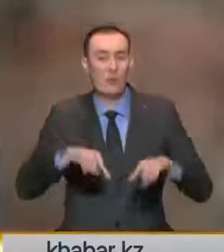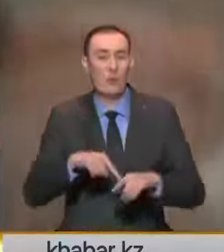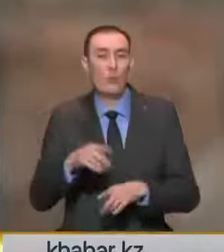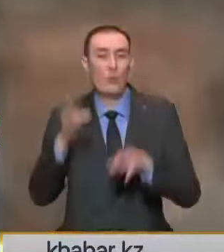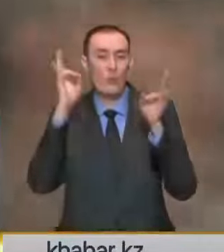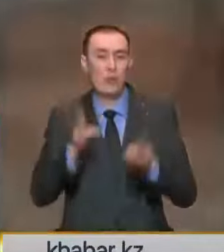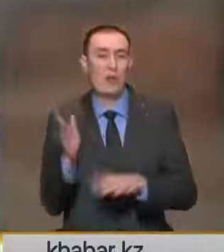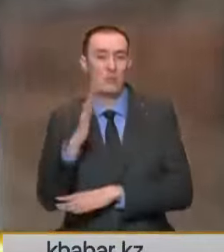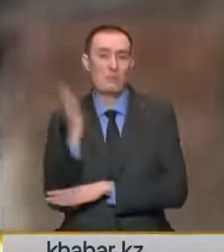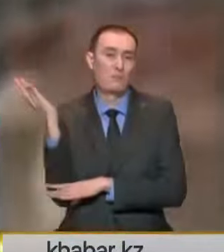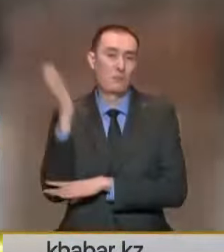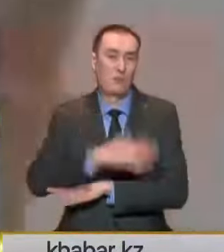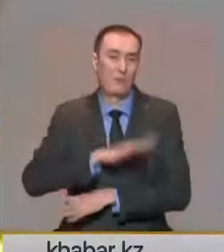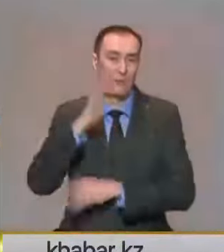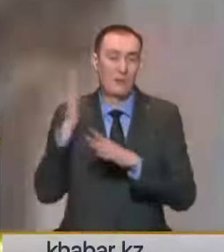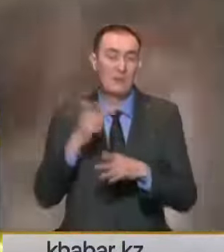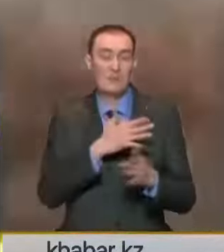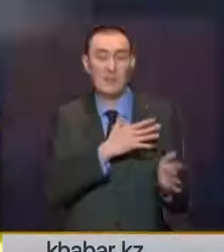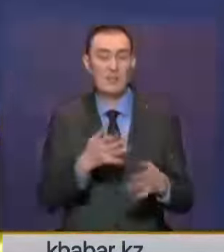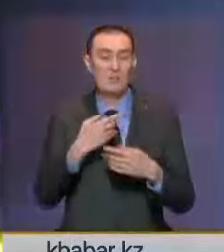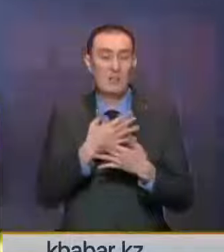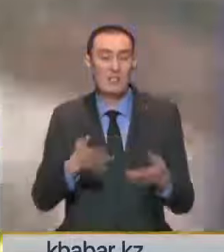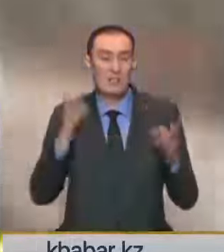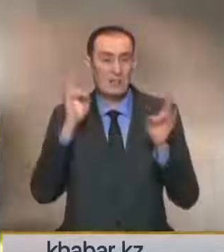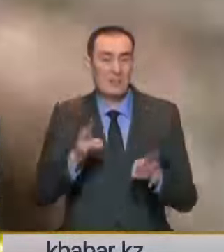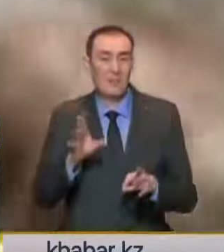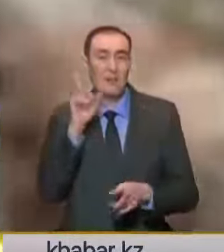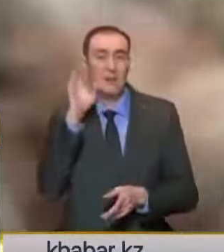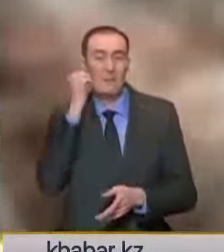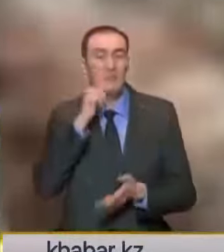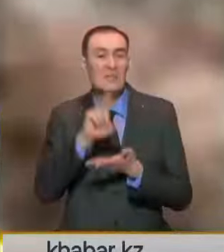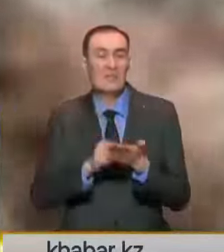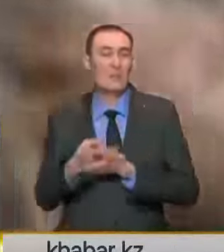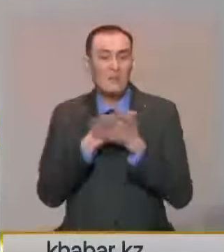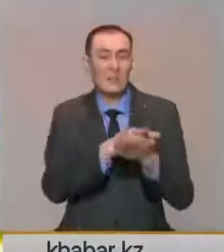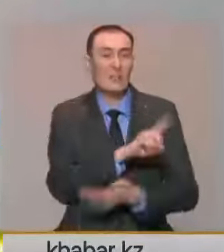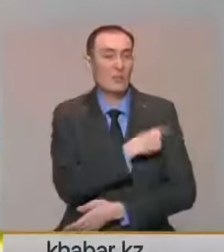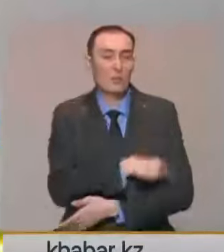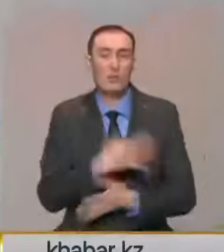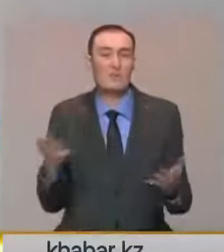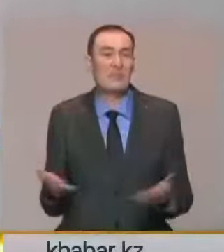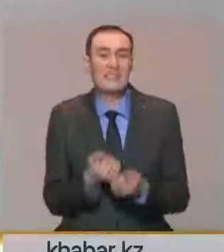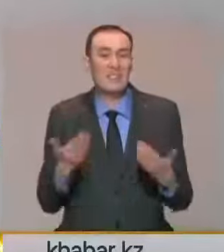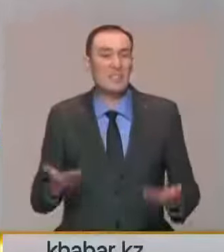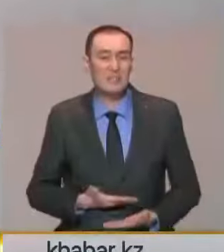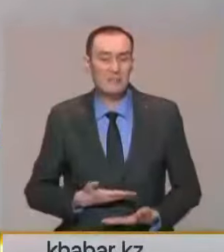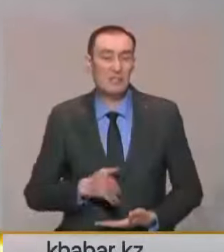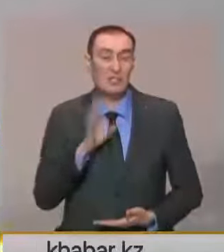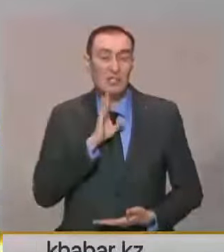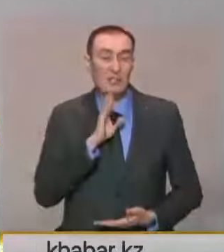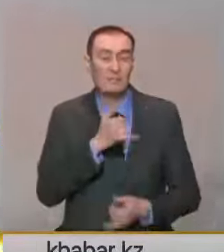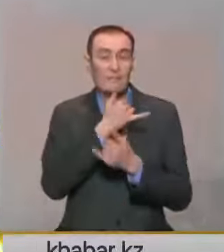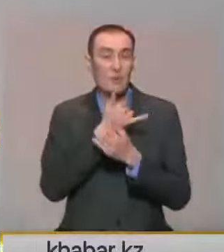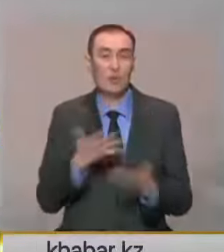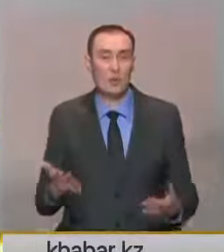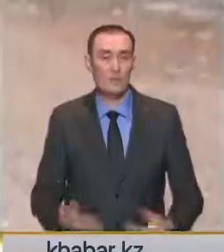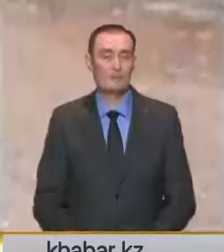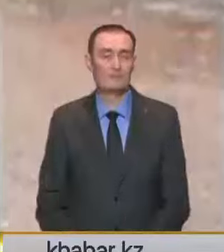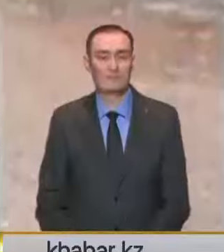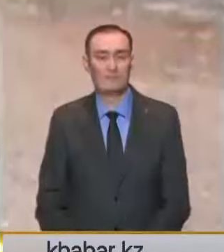упал тополь. С многочисленными травмами пенсионерку оперативно увезли на скорой, но спасти жизнь павлодарки не